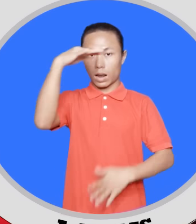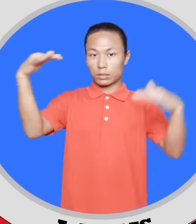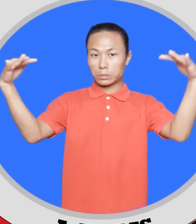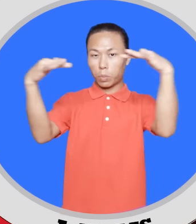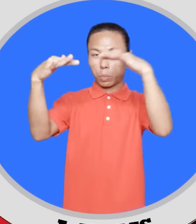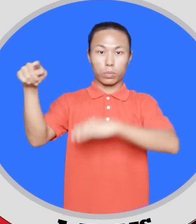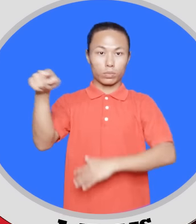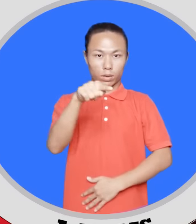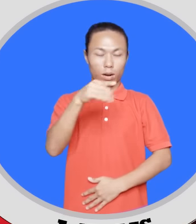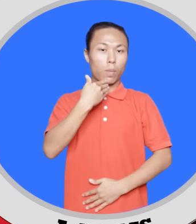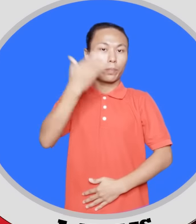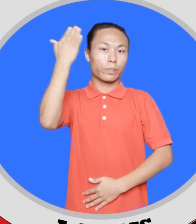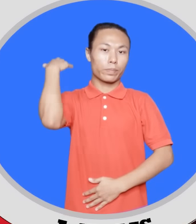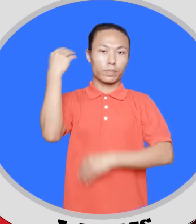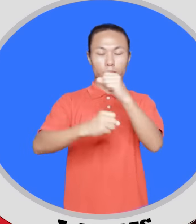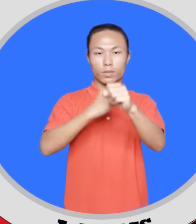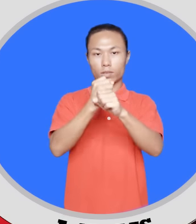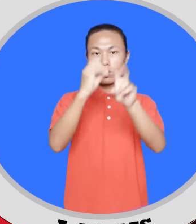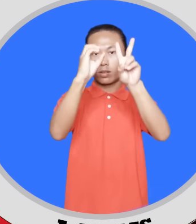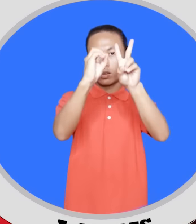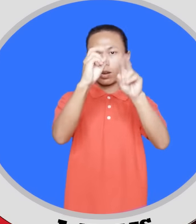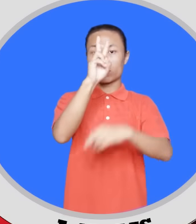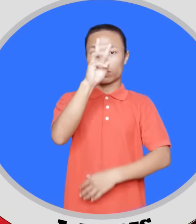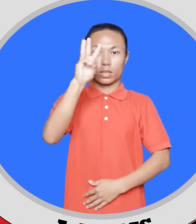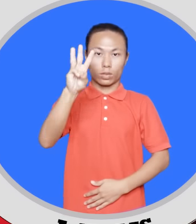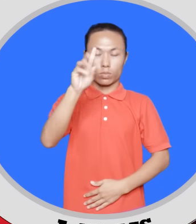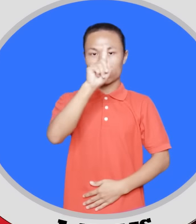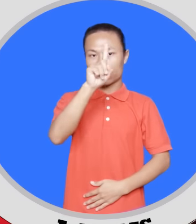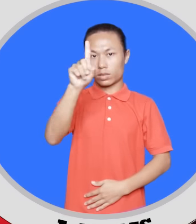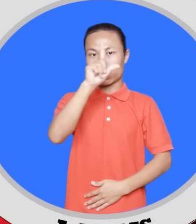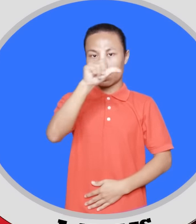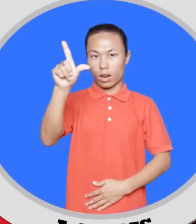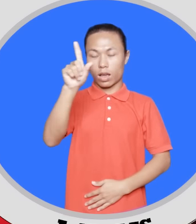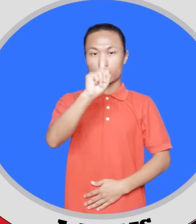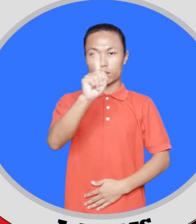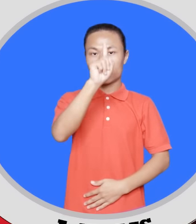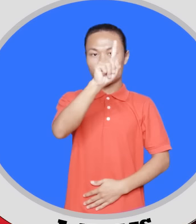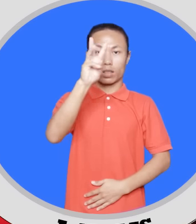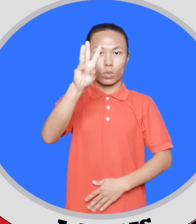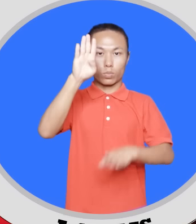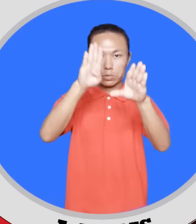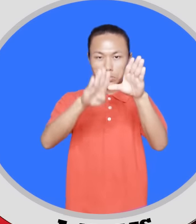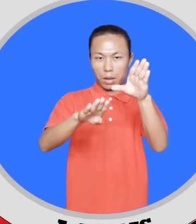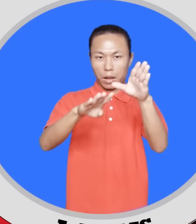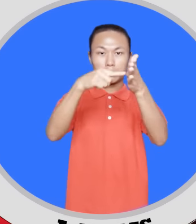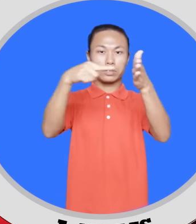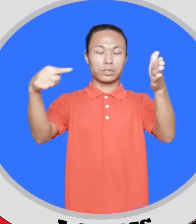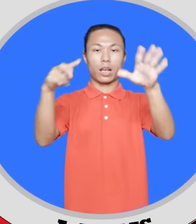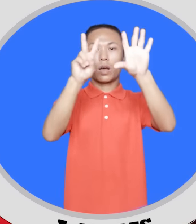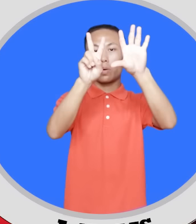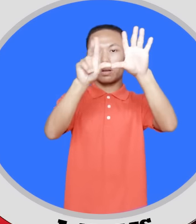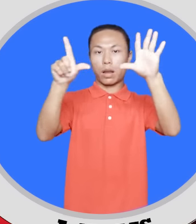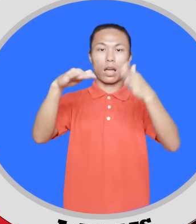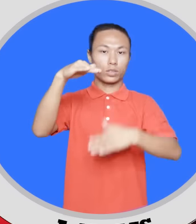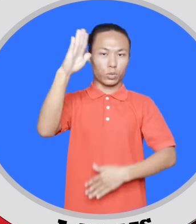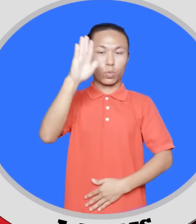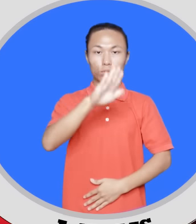ယ်။2023ခုနှစ်နိုဝင်ဘာလ23ရက်ကစတင်ခဲ့တဲ့အာရခဒေသအတွင်းတိုက်ပွဲဖြစ်ပွားနေတာ9လ